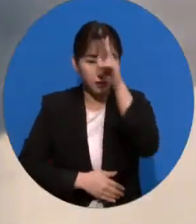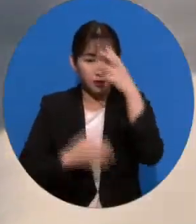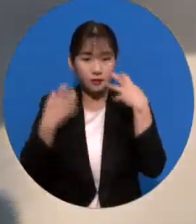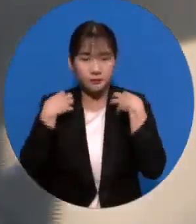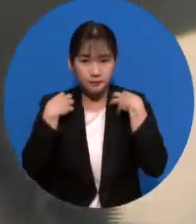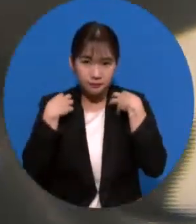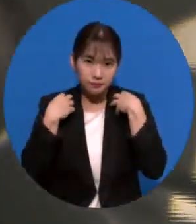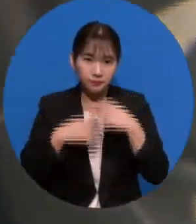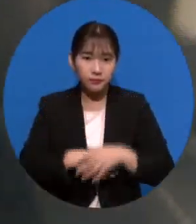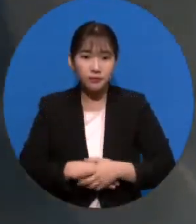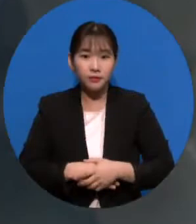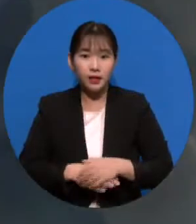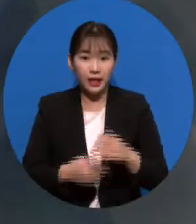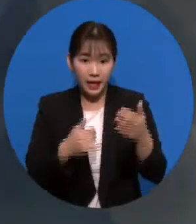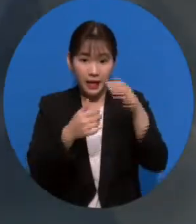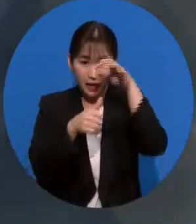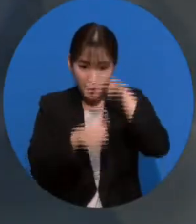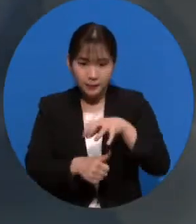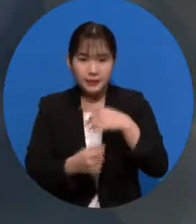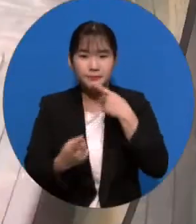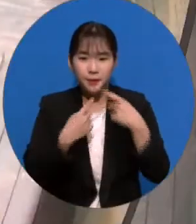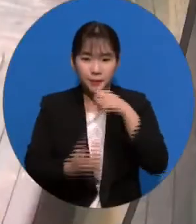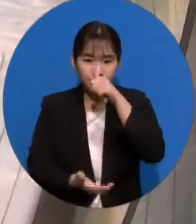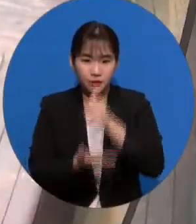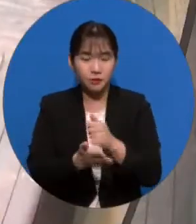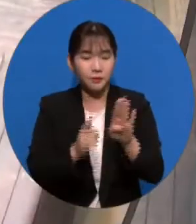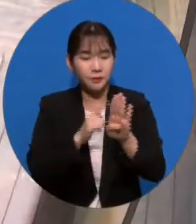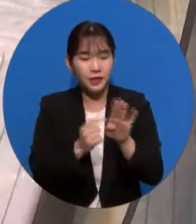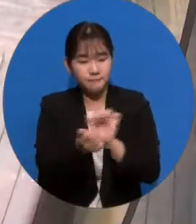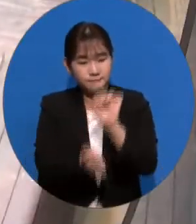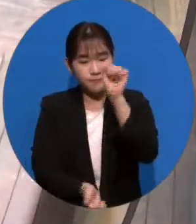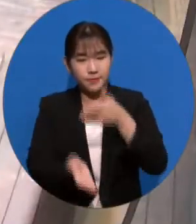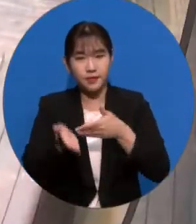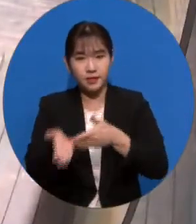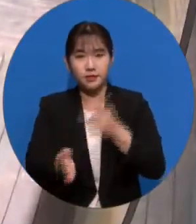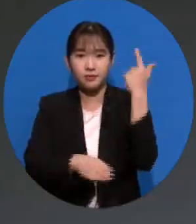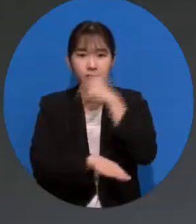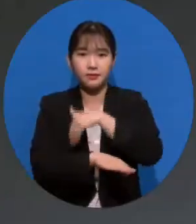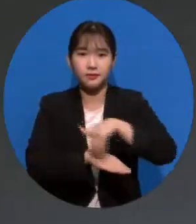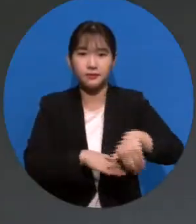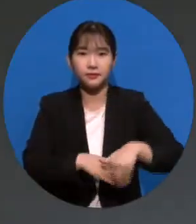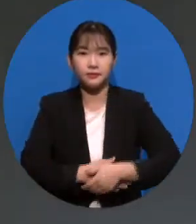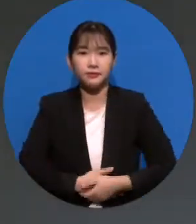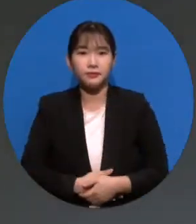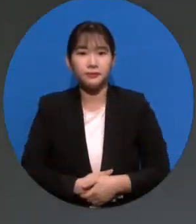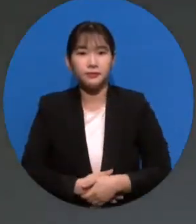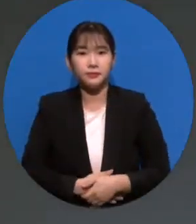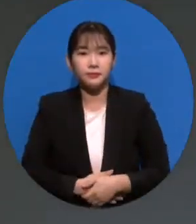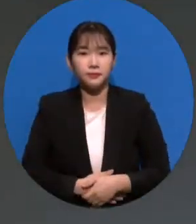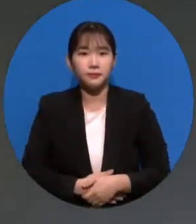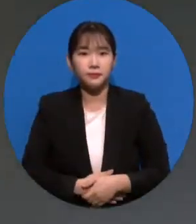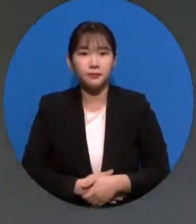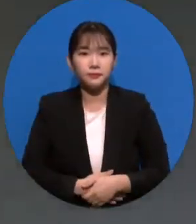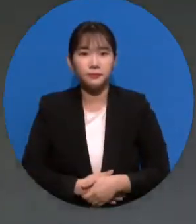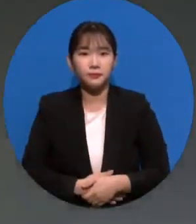장흥경찰서는 특수협박, 감금 혐의 등으로 B씨에 대해 구속영장을 신청할 계획입니다. MBC 뉴스 양정은입니다.